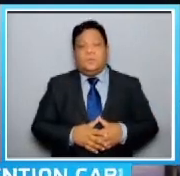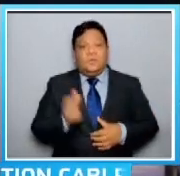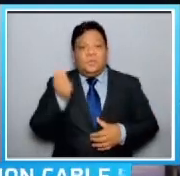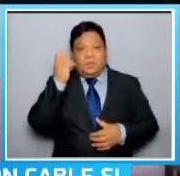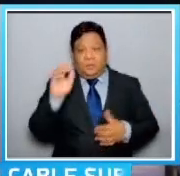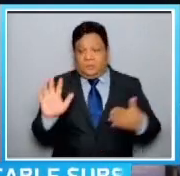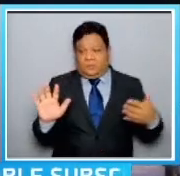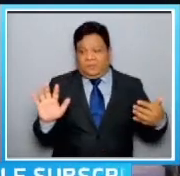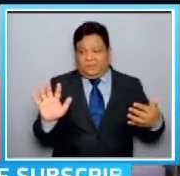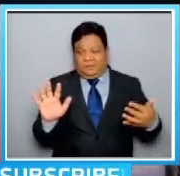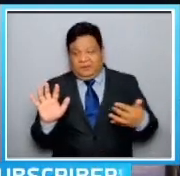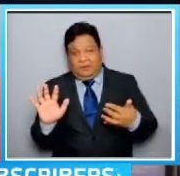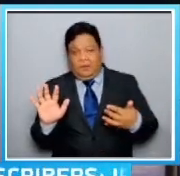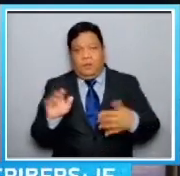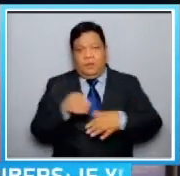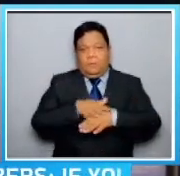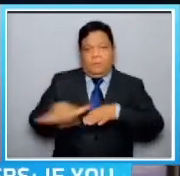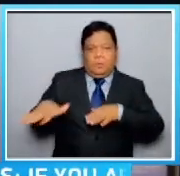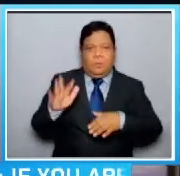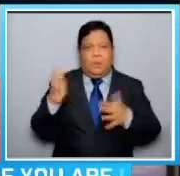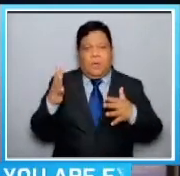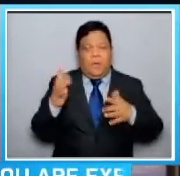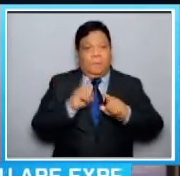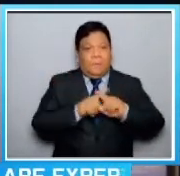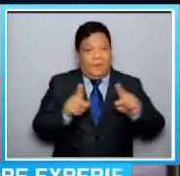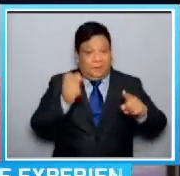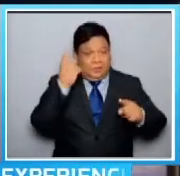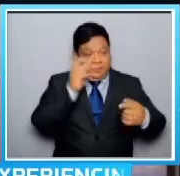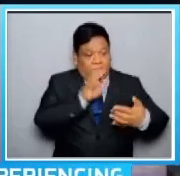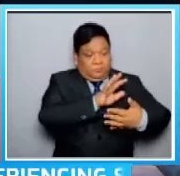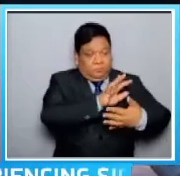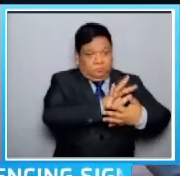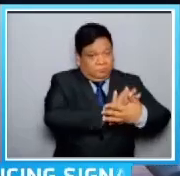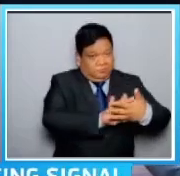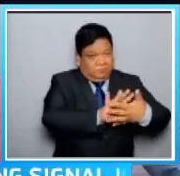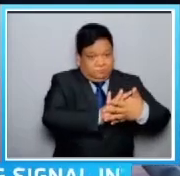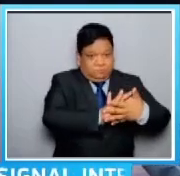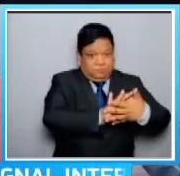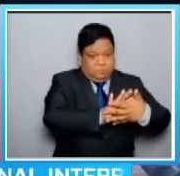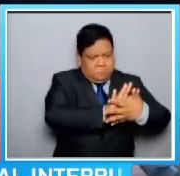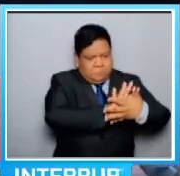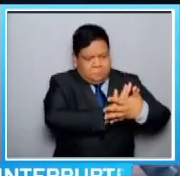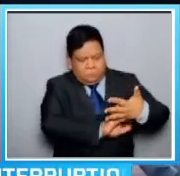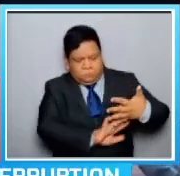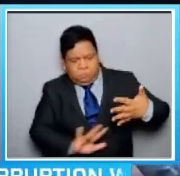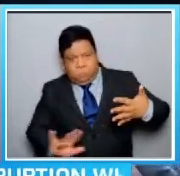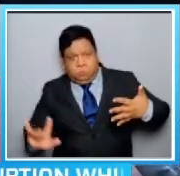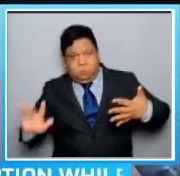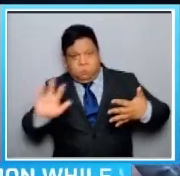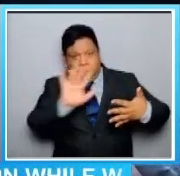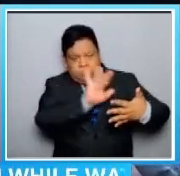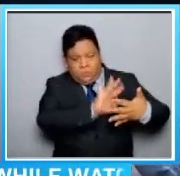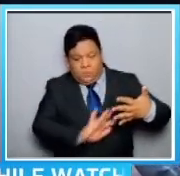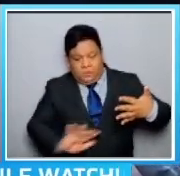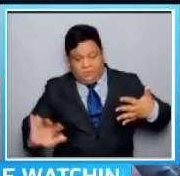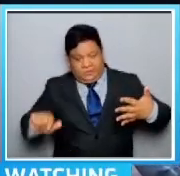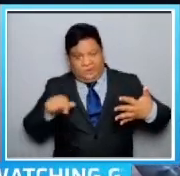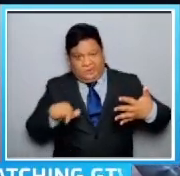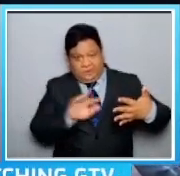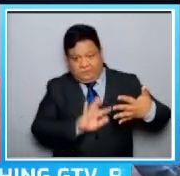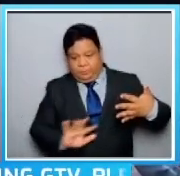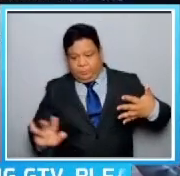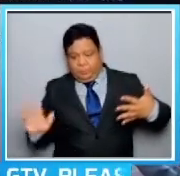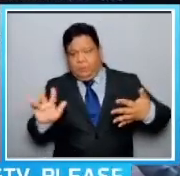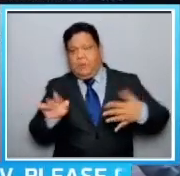itong direct effect. Ngunit yung trough or extension ang magdudulot ngayon ng pag-ulan over the some parts of Visayas and Luzon